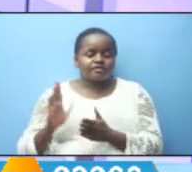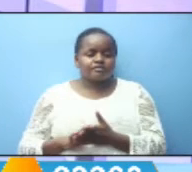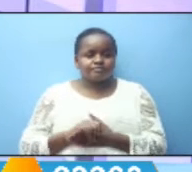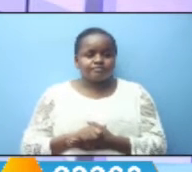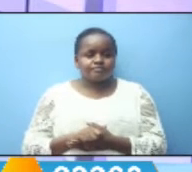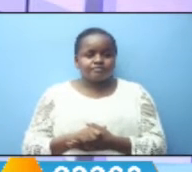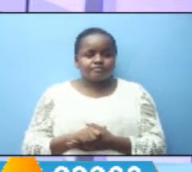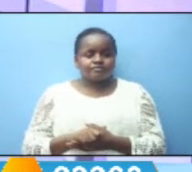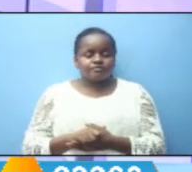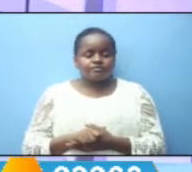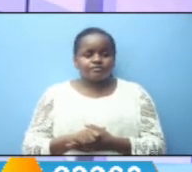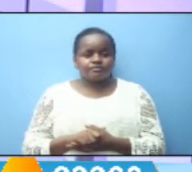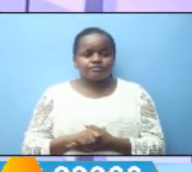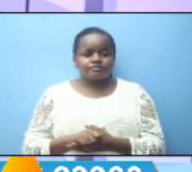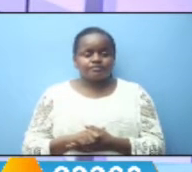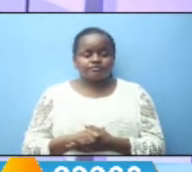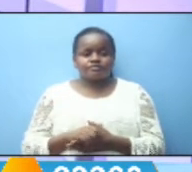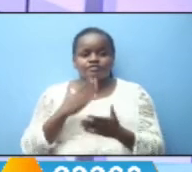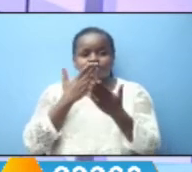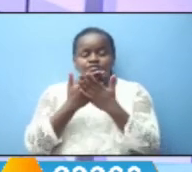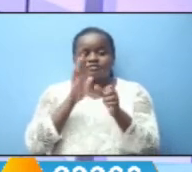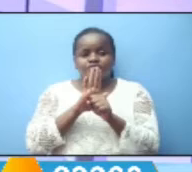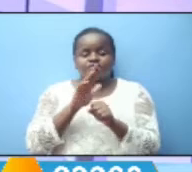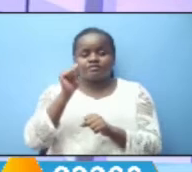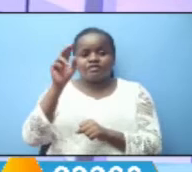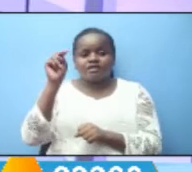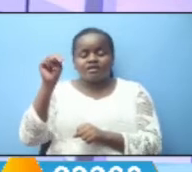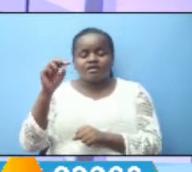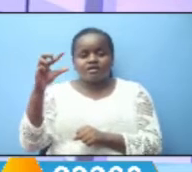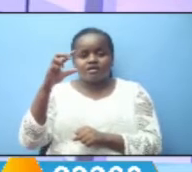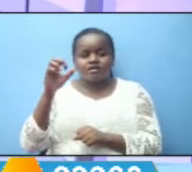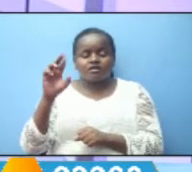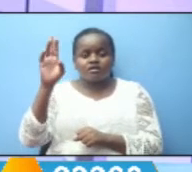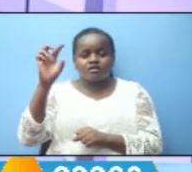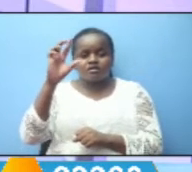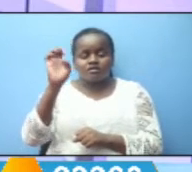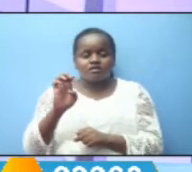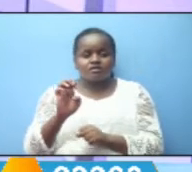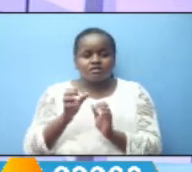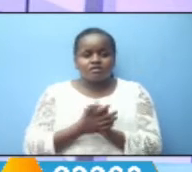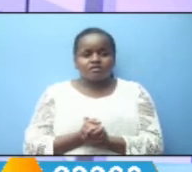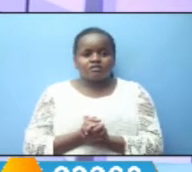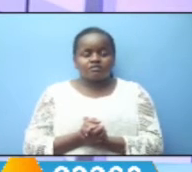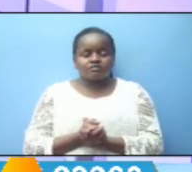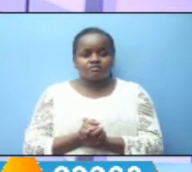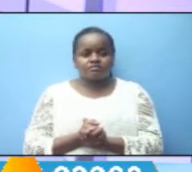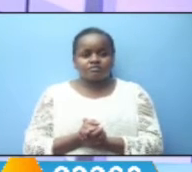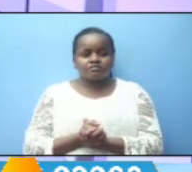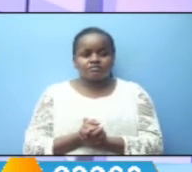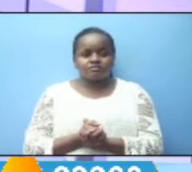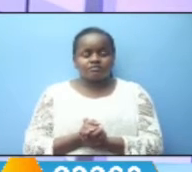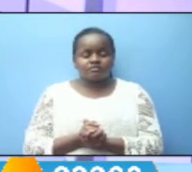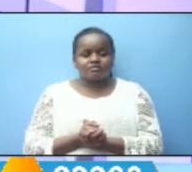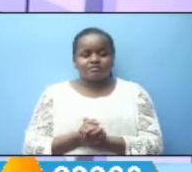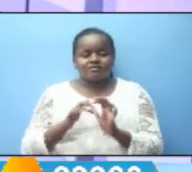via Kenaba massive well represented asante sana and George Jiro arauga tweku thini mundu wito icio ni gwikoretwo ngimurikite